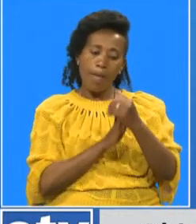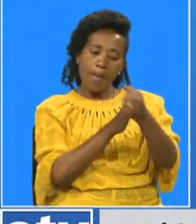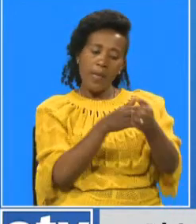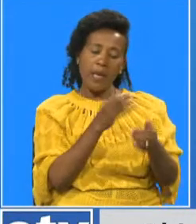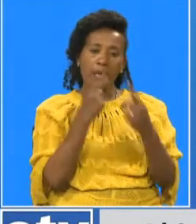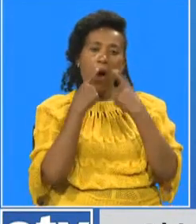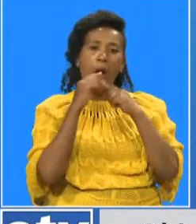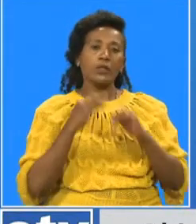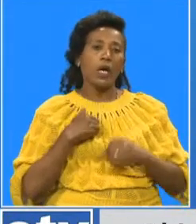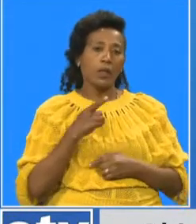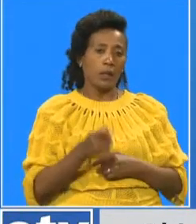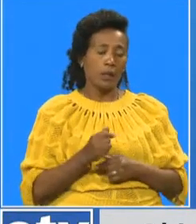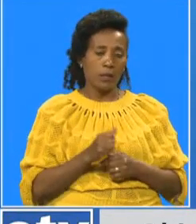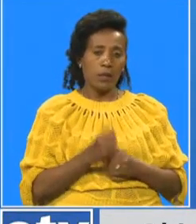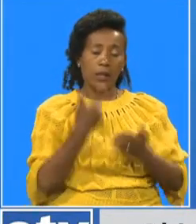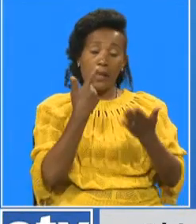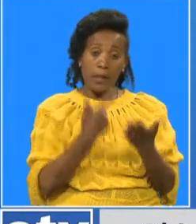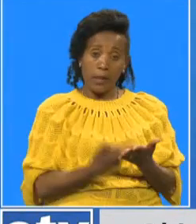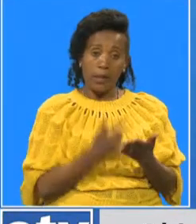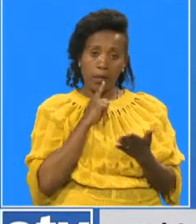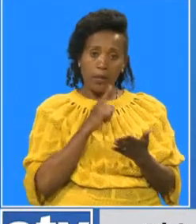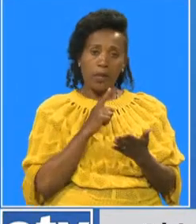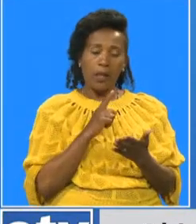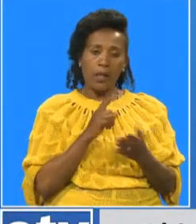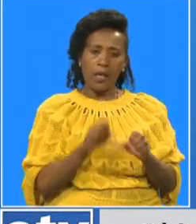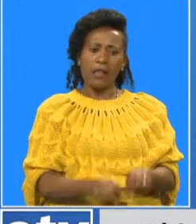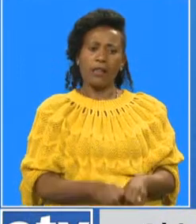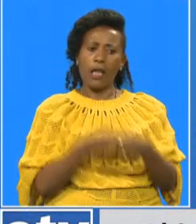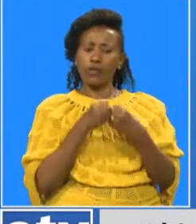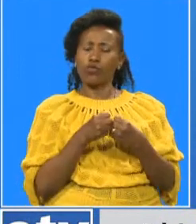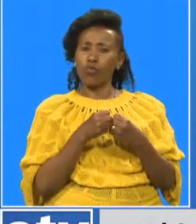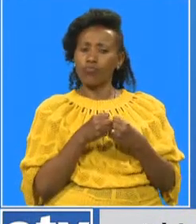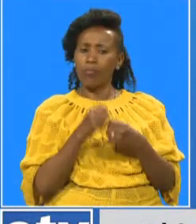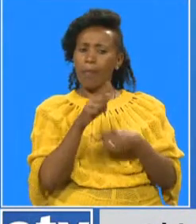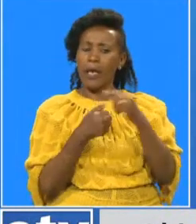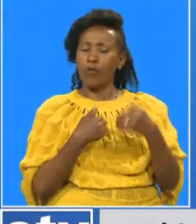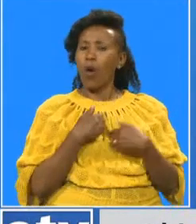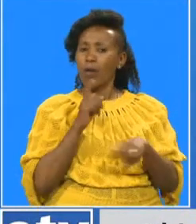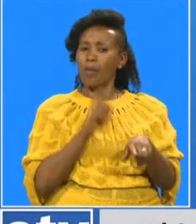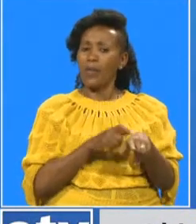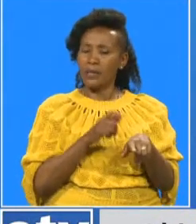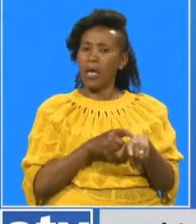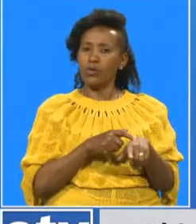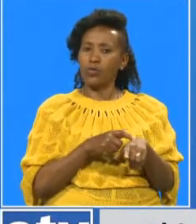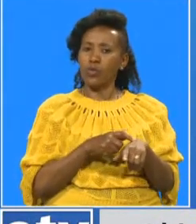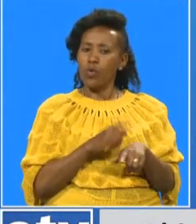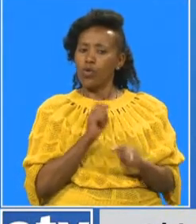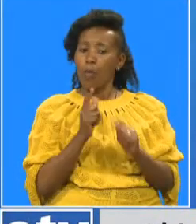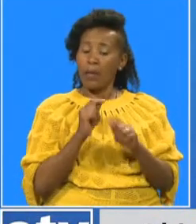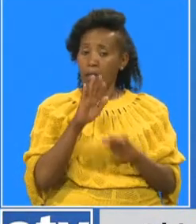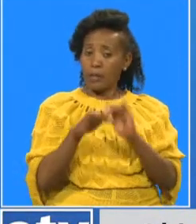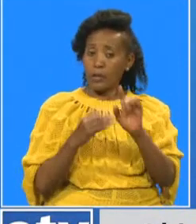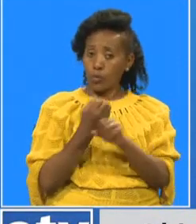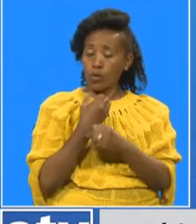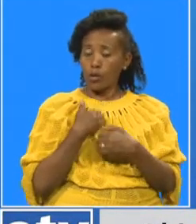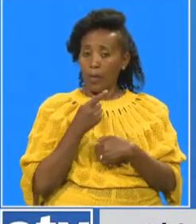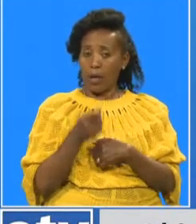መመሪያና አዋጅ አለ። ይሄ ተጥሶ የሚሄዱ አሉ። በሰዓቱ ርማት የተደረገባቸውም አሉ።